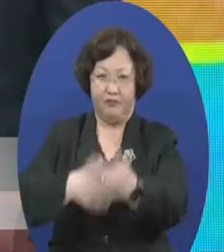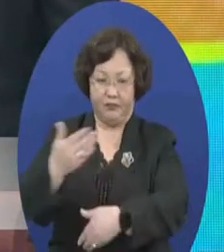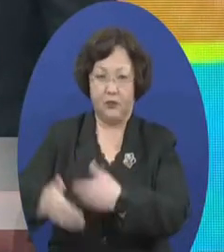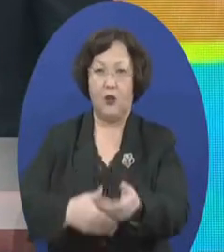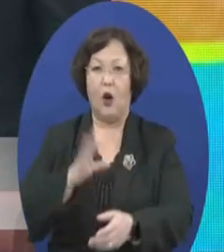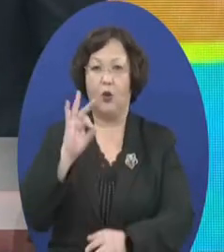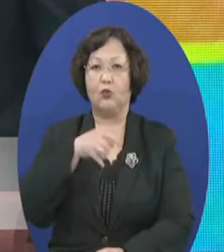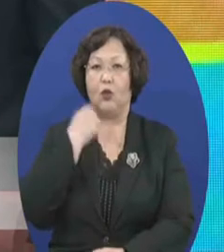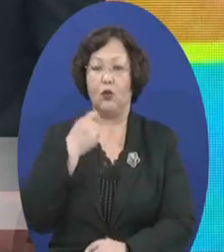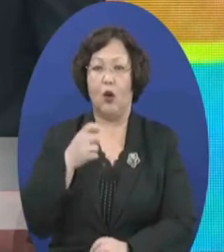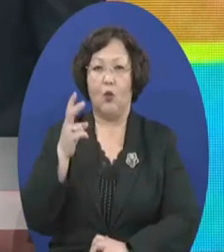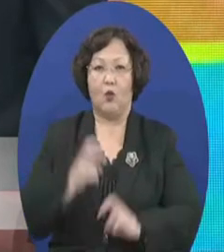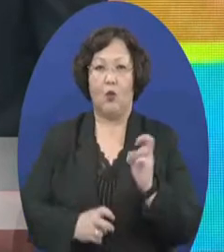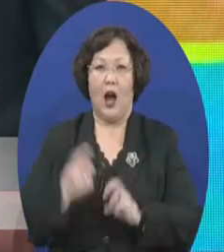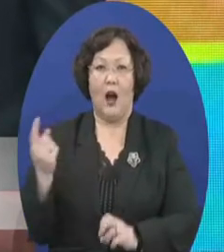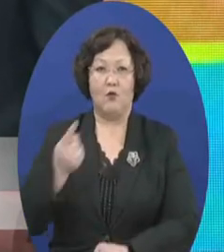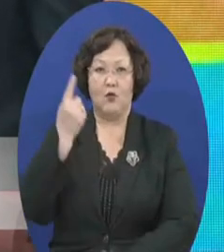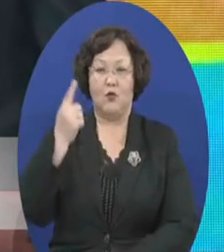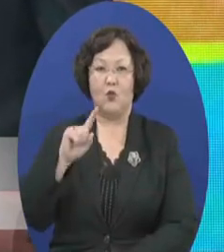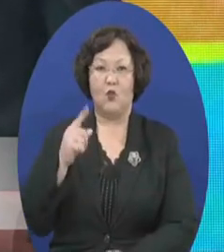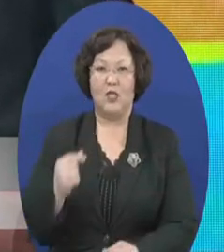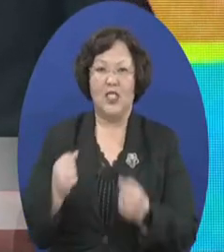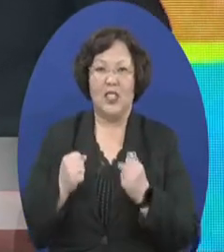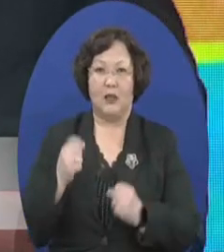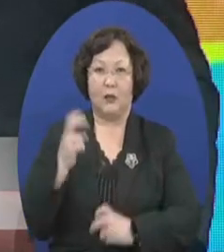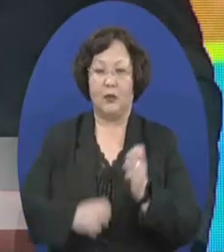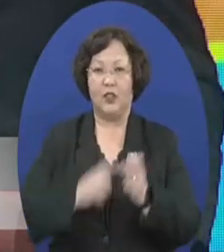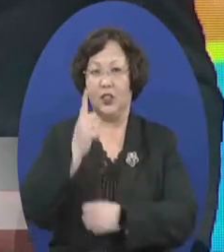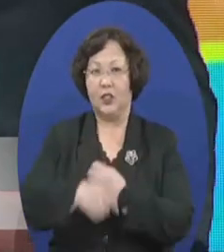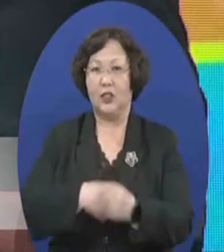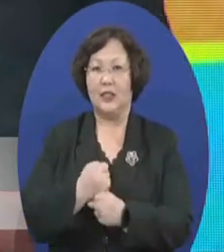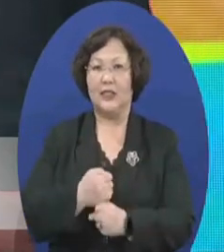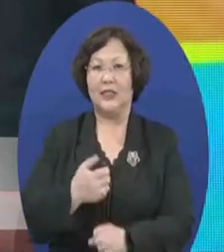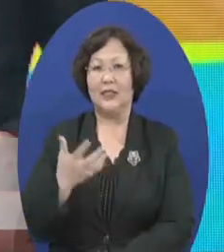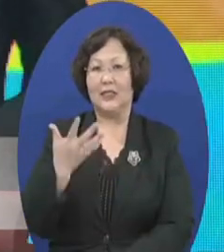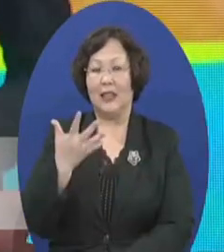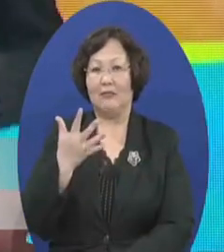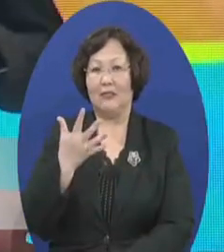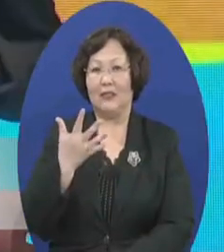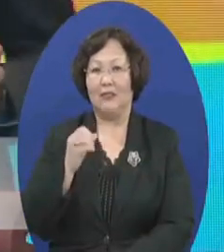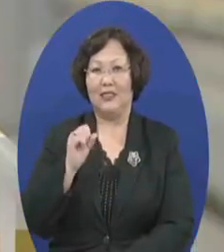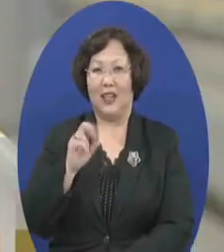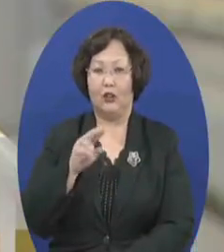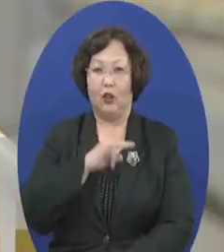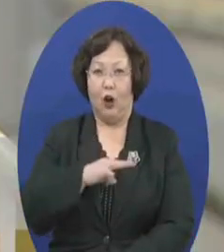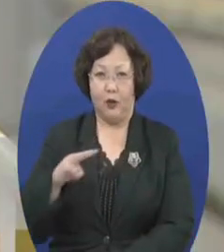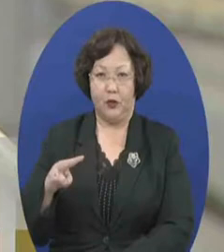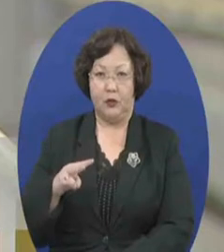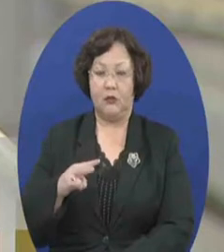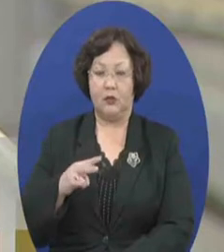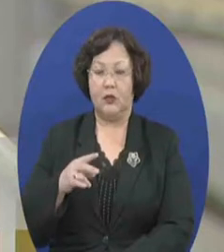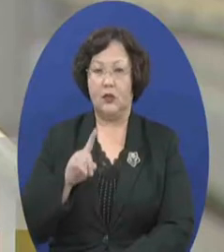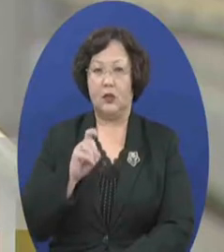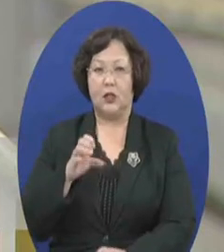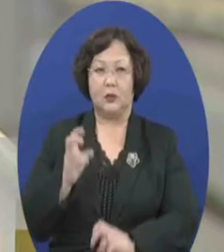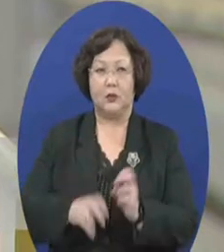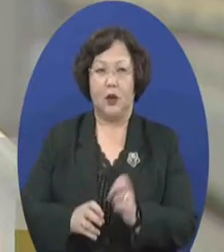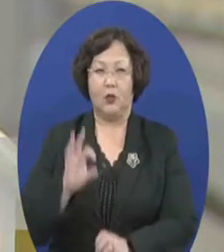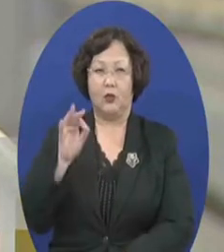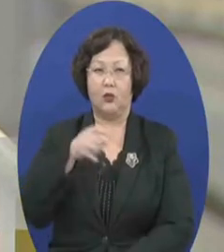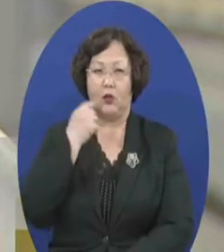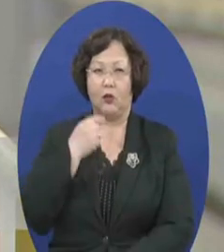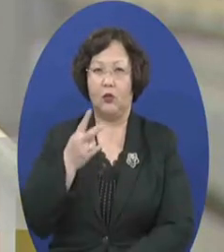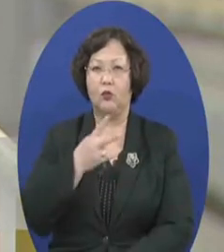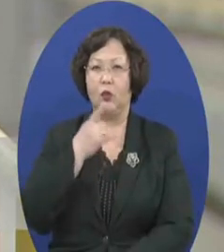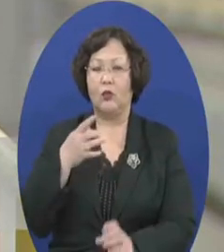төрлийнхээ оргил үедээ жилд 5 сая тонн зис үйлдвэрлэнэ. За оюут толгойн нийт нөөц баялагийг 100%